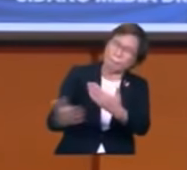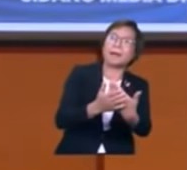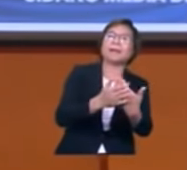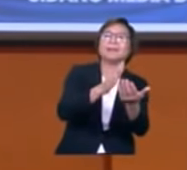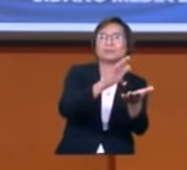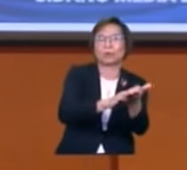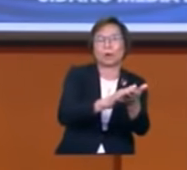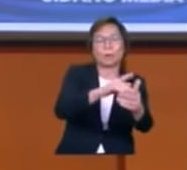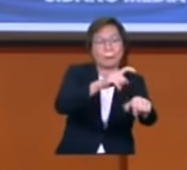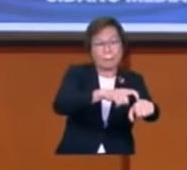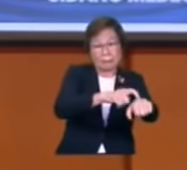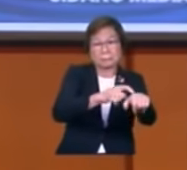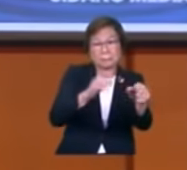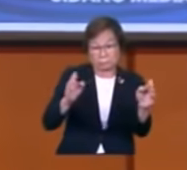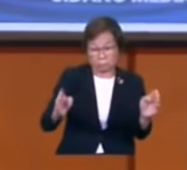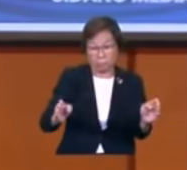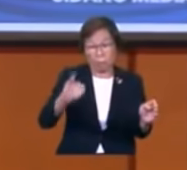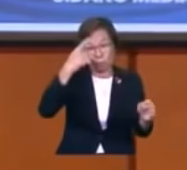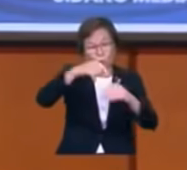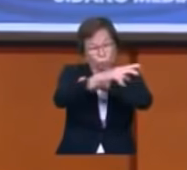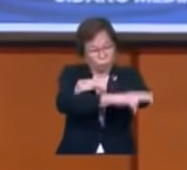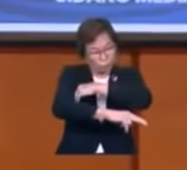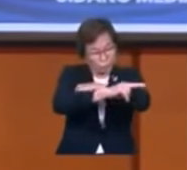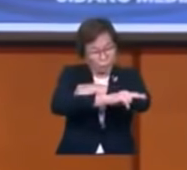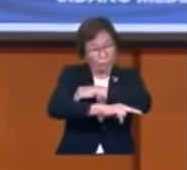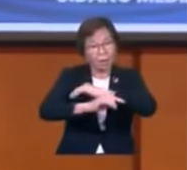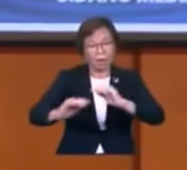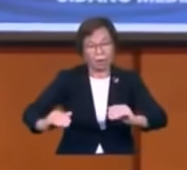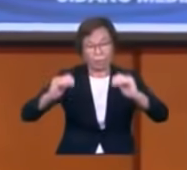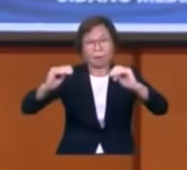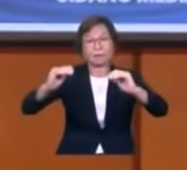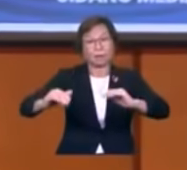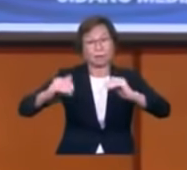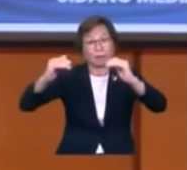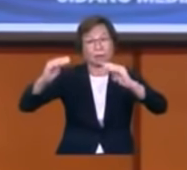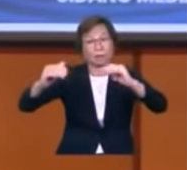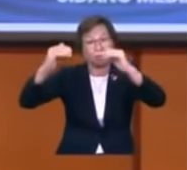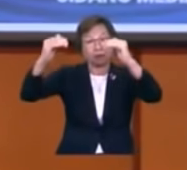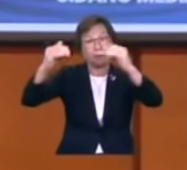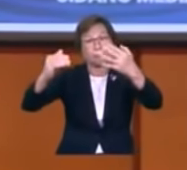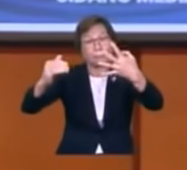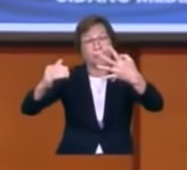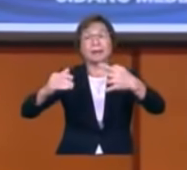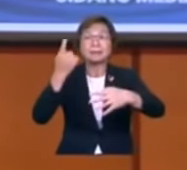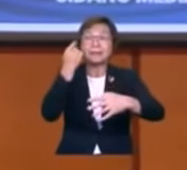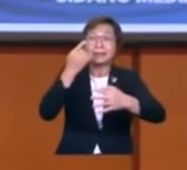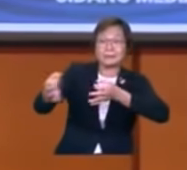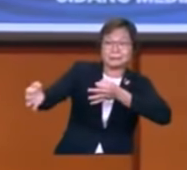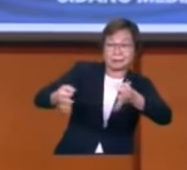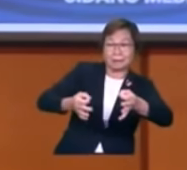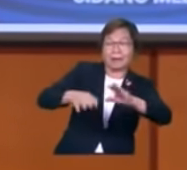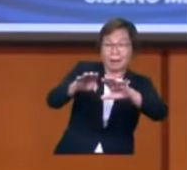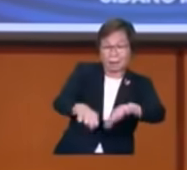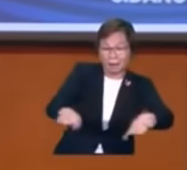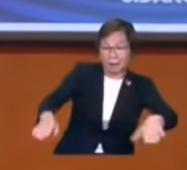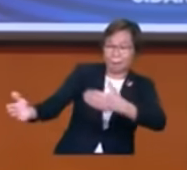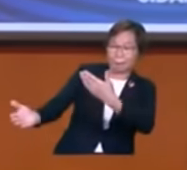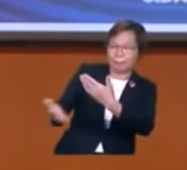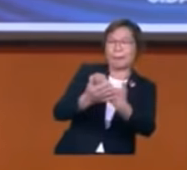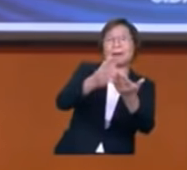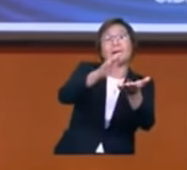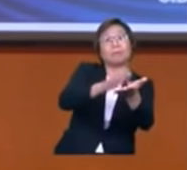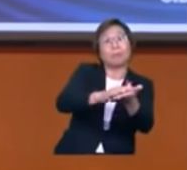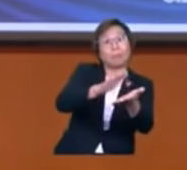Insyaallah dalam tempoh ini untuk negeri-negeri yang berada dan fasa-fasa syai jelaskan tadi anak-anak ini